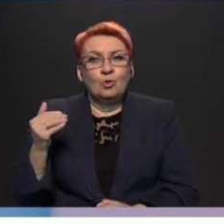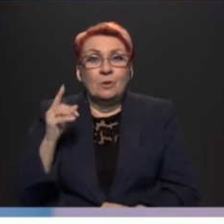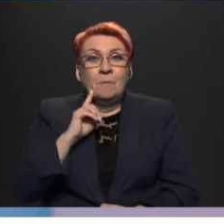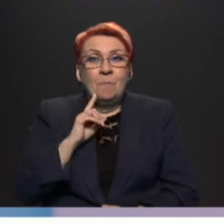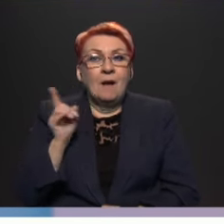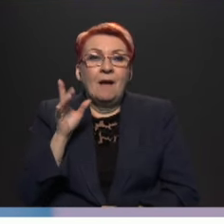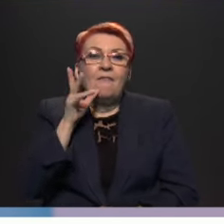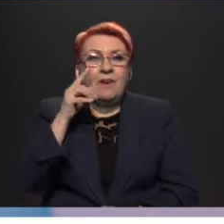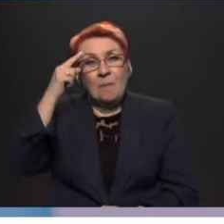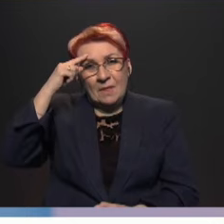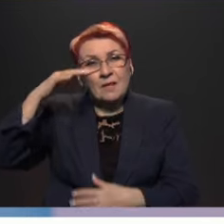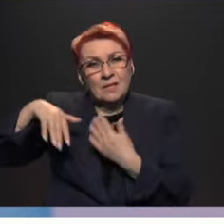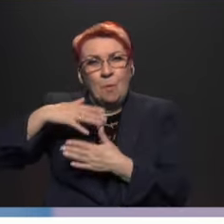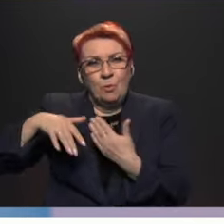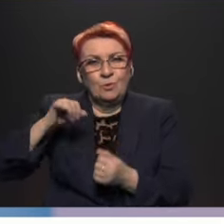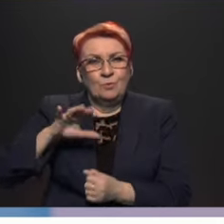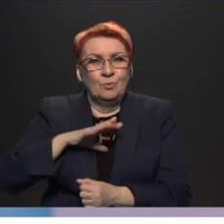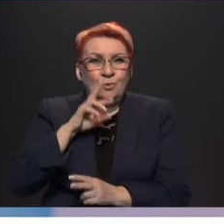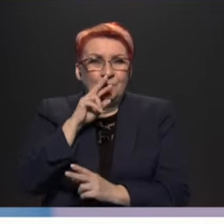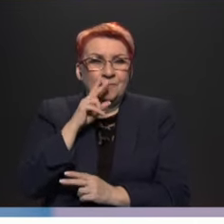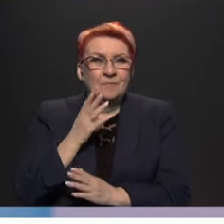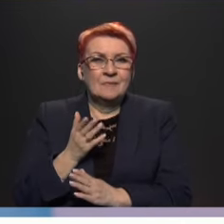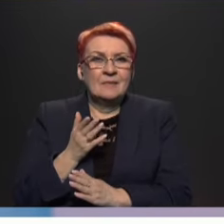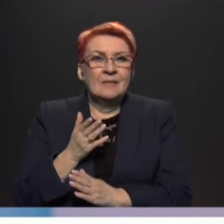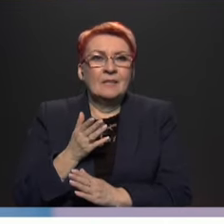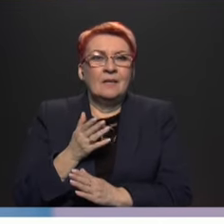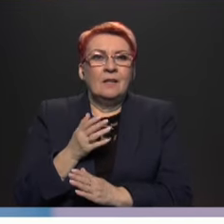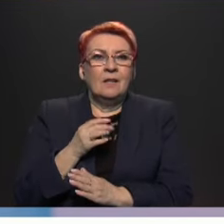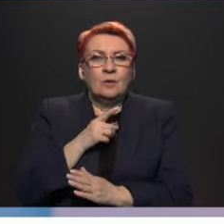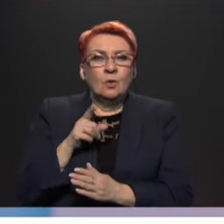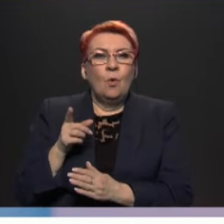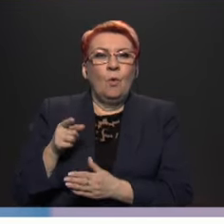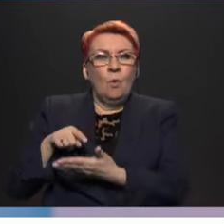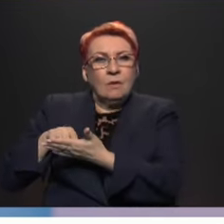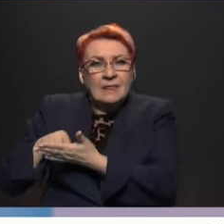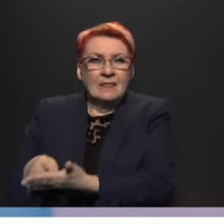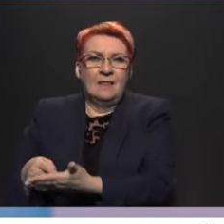пока во временном заблуждении. Не стоит, конечно, напирать на него и